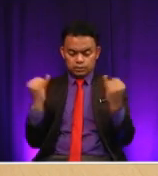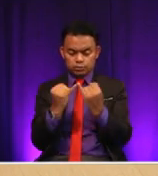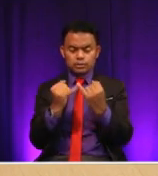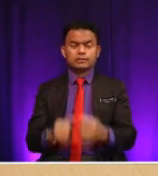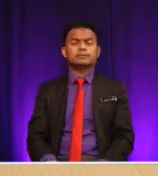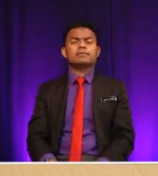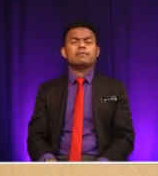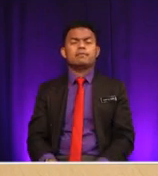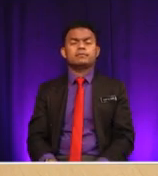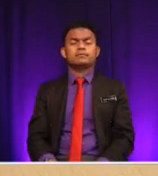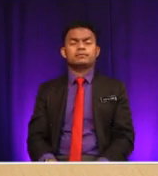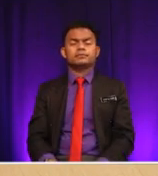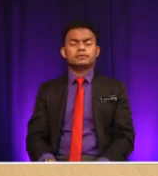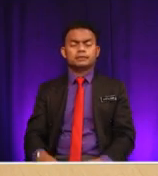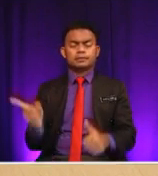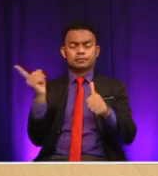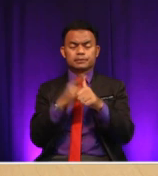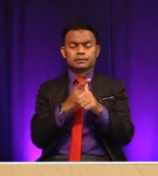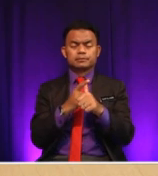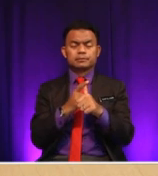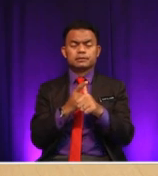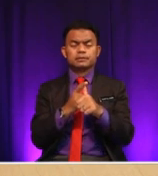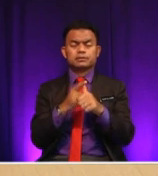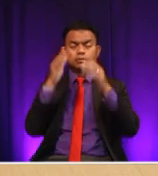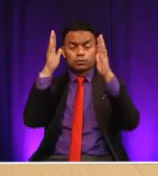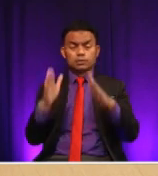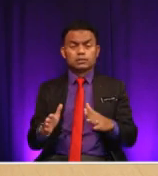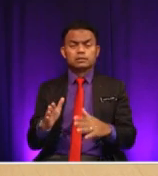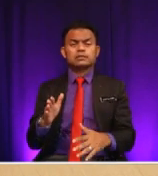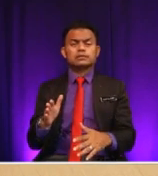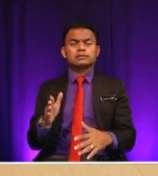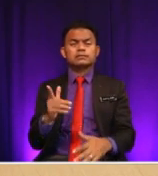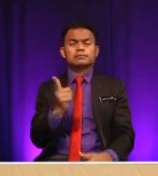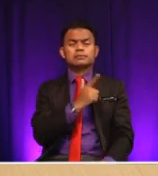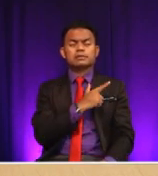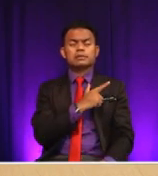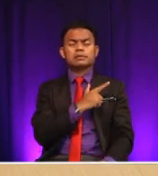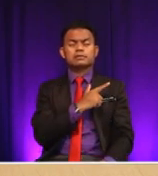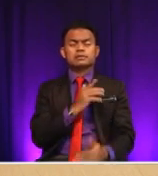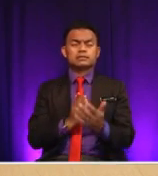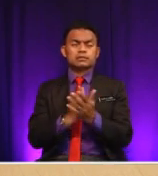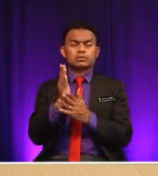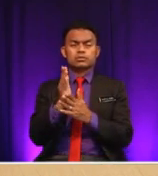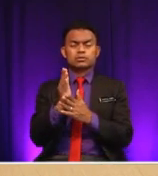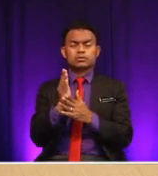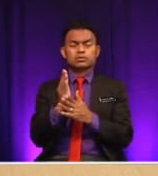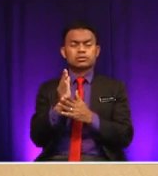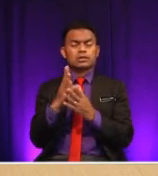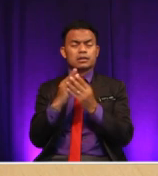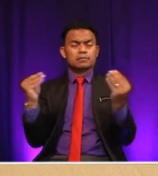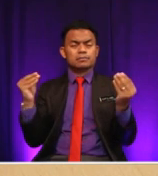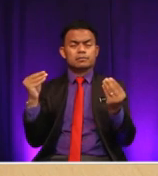rangkap yang pertama di mana diceritakan di sini orang malas itu sengsara yang penting disini murid-murid Kenapa Ham untuk